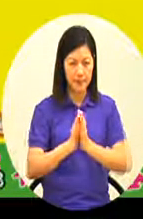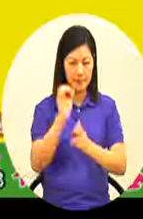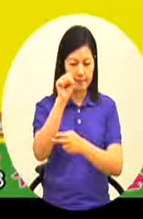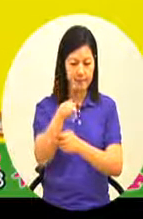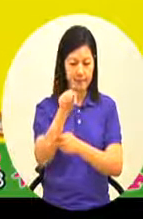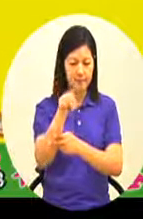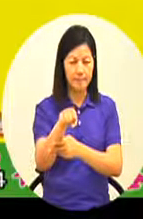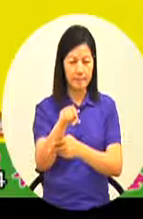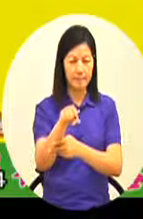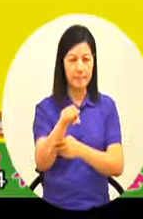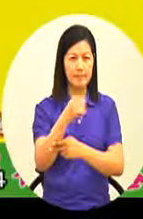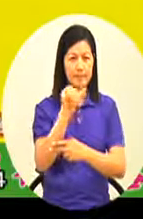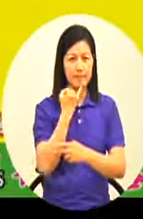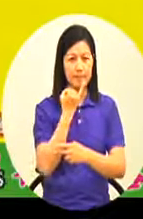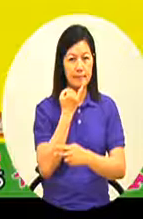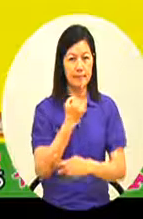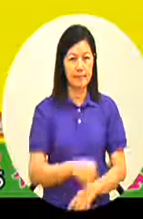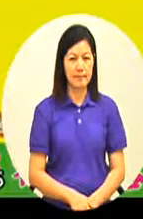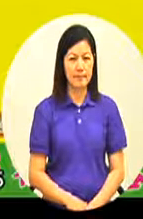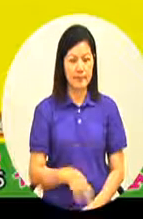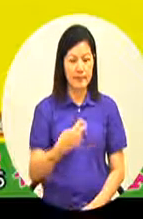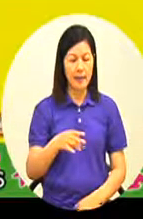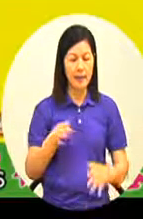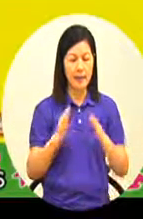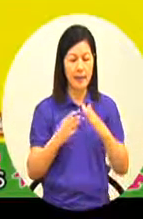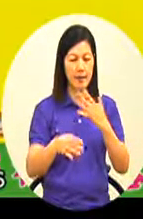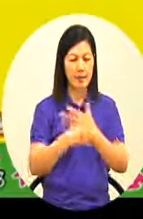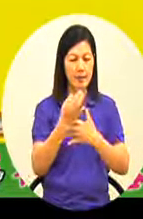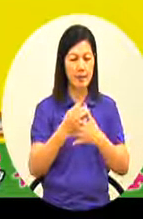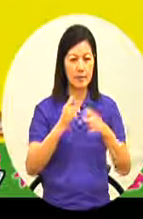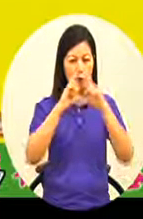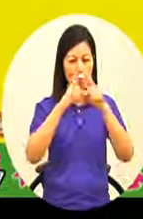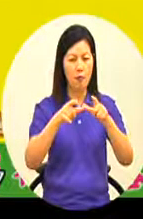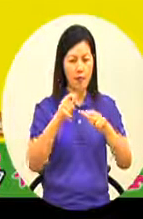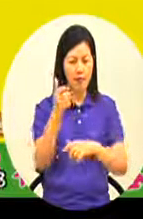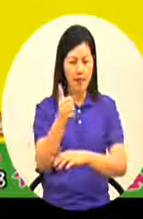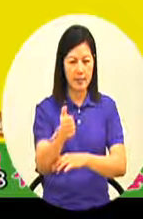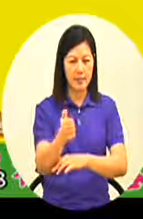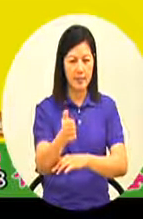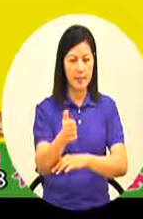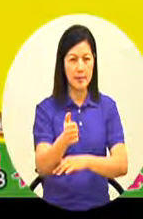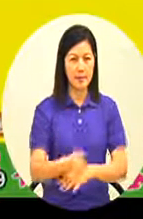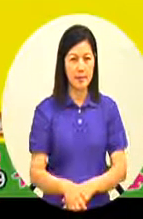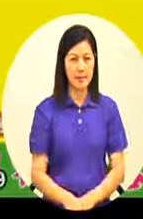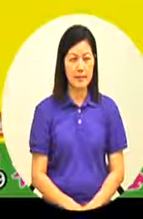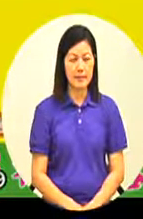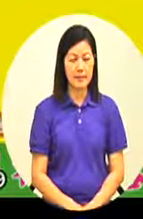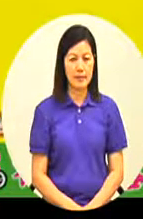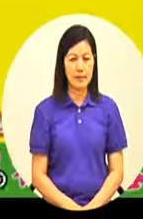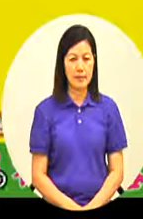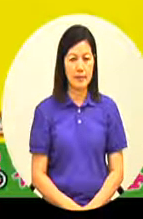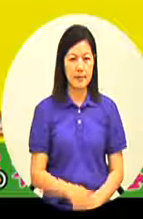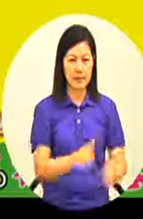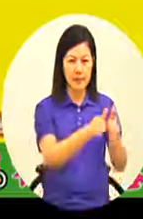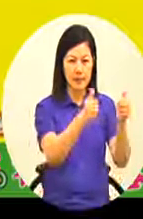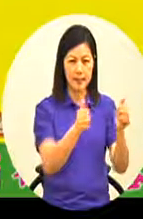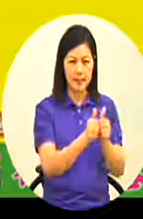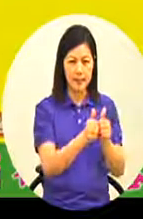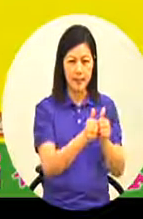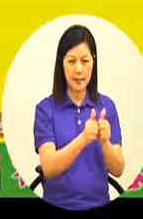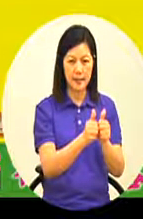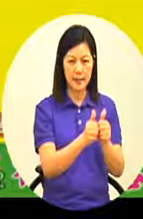然后我们就是啊，家属答谢，就是要从南边哈，男生大饼嘛